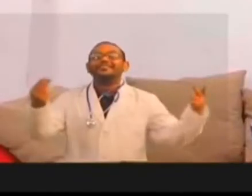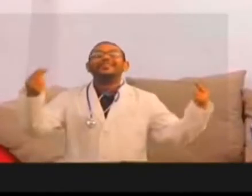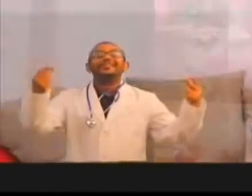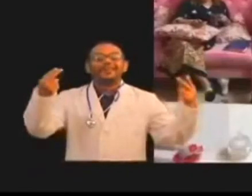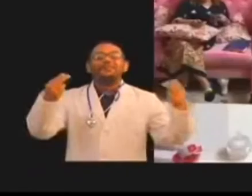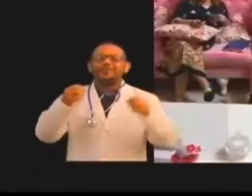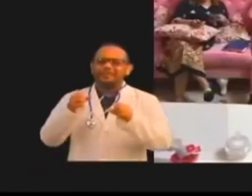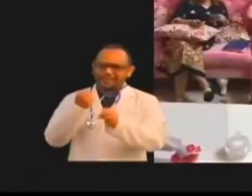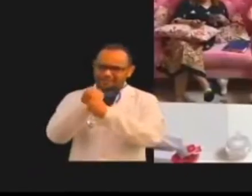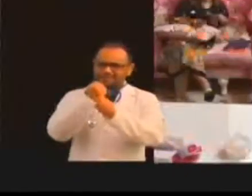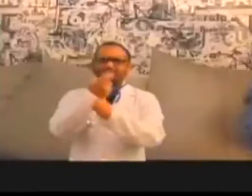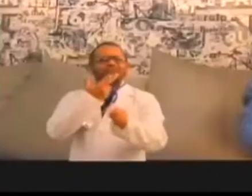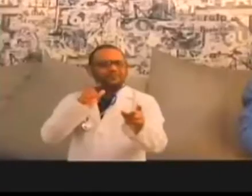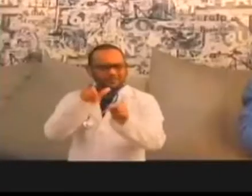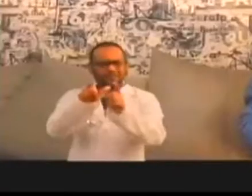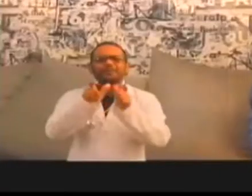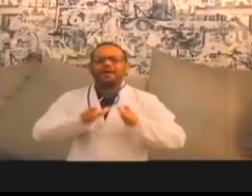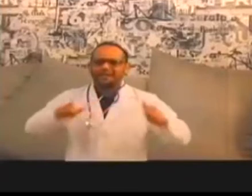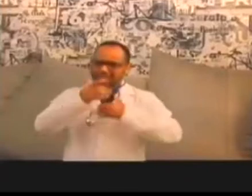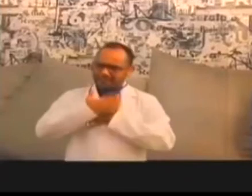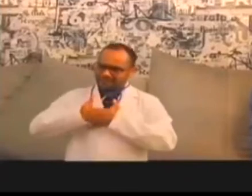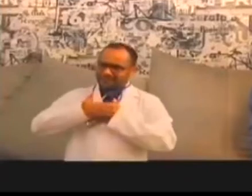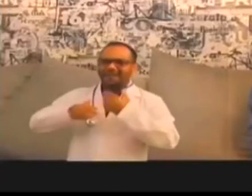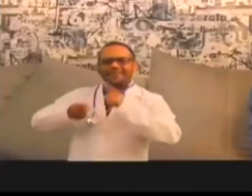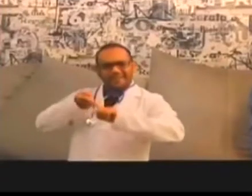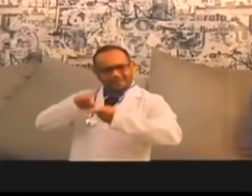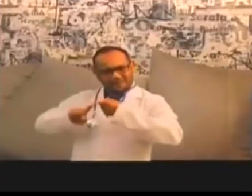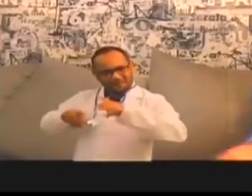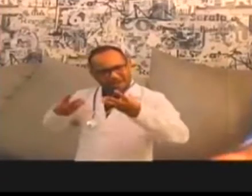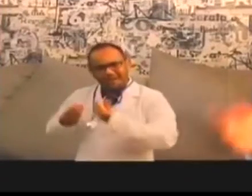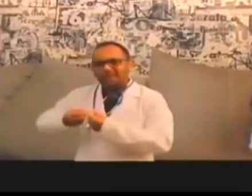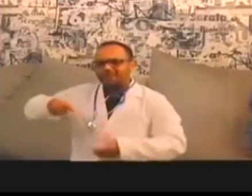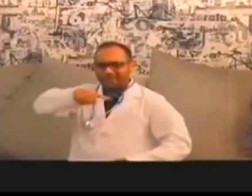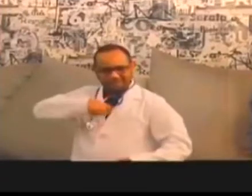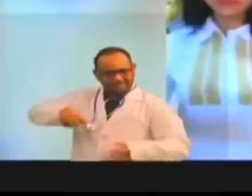ماضي شمح مينا يطبطب على حبانا